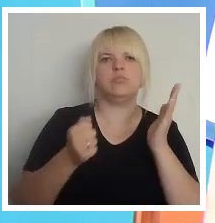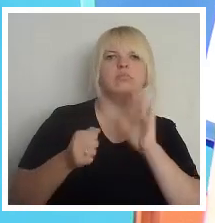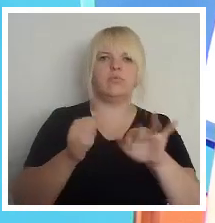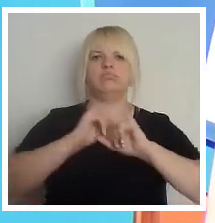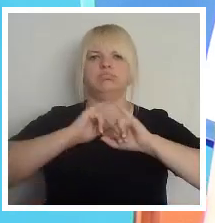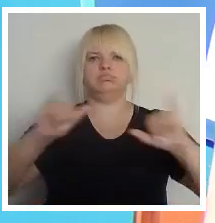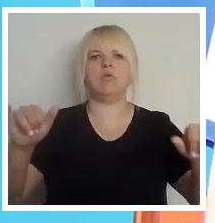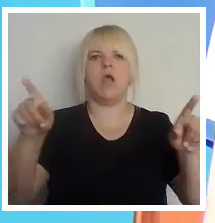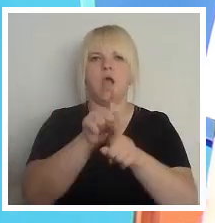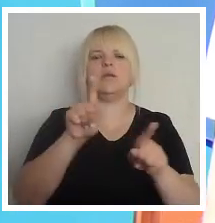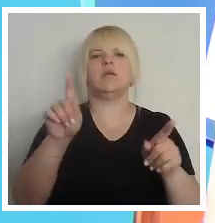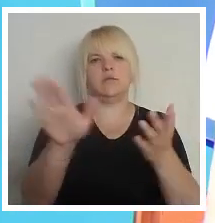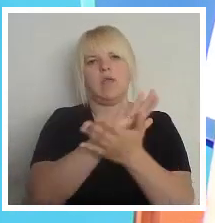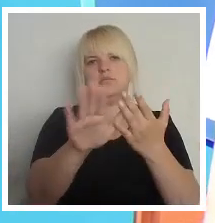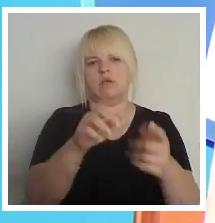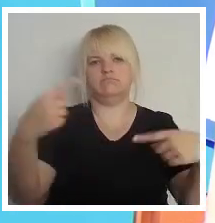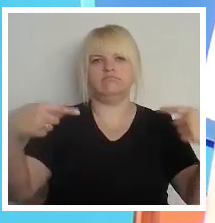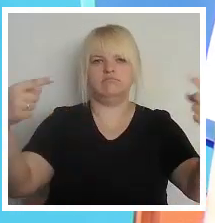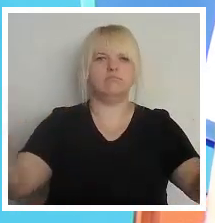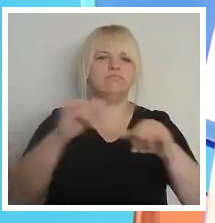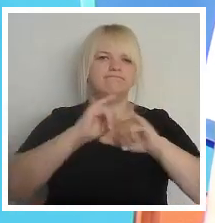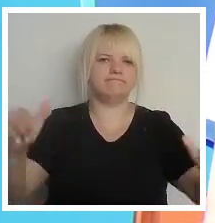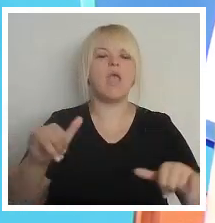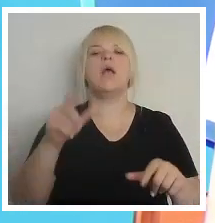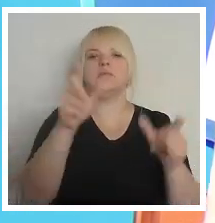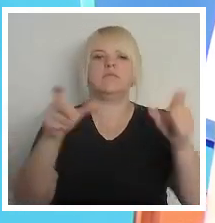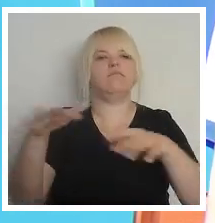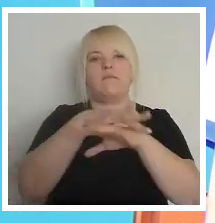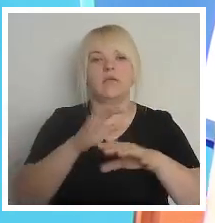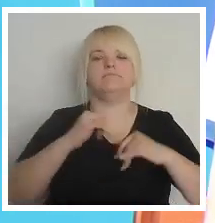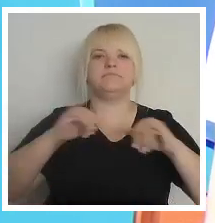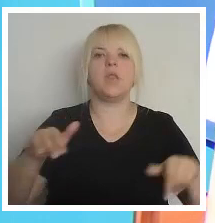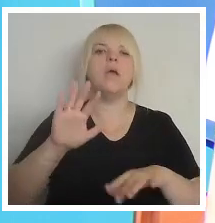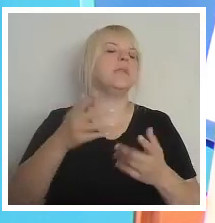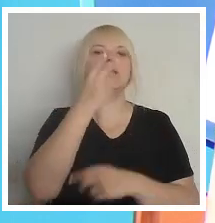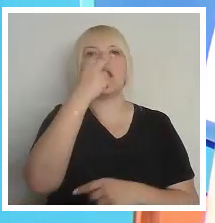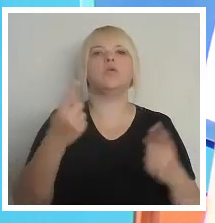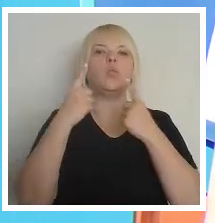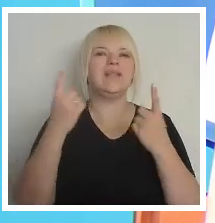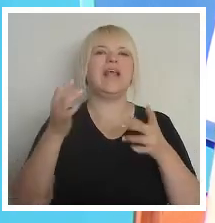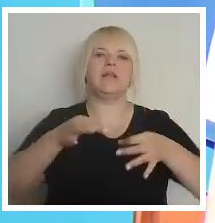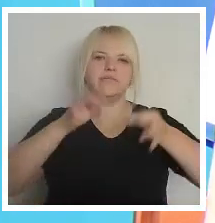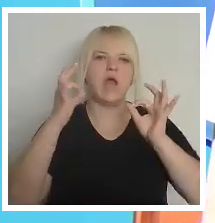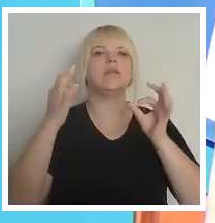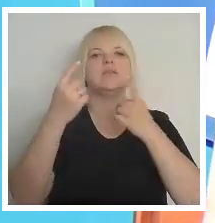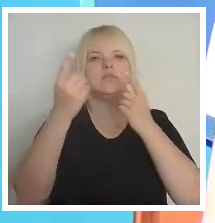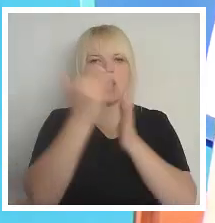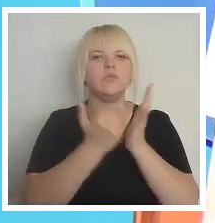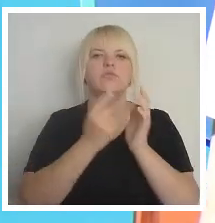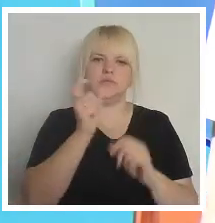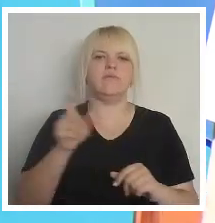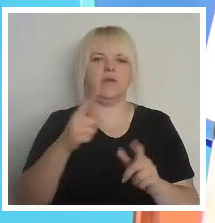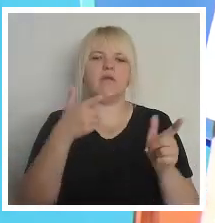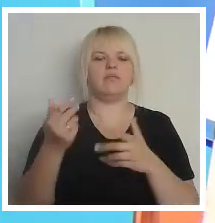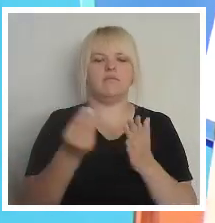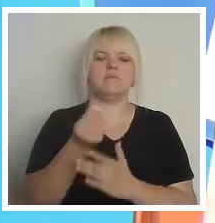arī tālāk. Ja. Tā, ka mēs redzam, ka teiksim pa tādu svarīgu unikālu saturu, acīm redzot cilvēki ir gatavi maksāt. Vēl viens piemērs